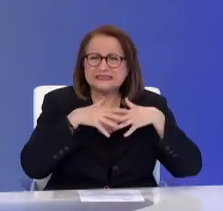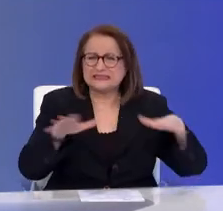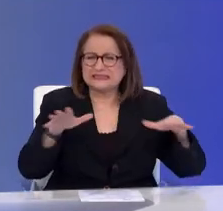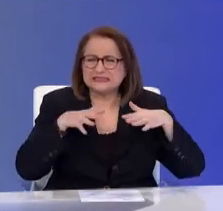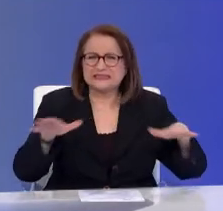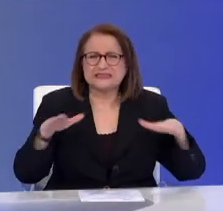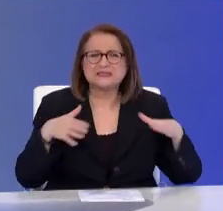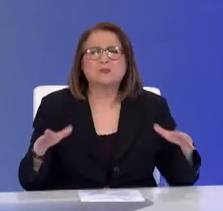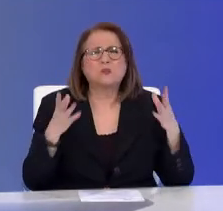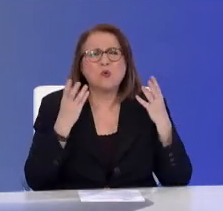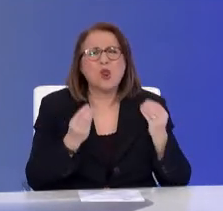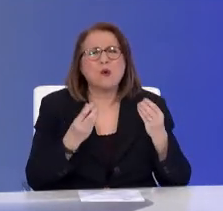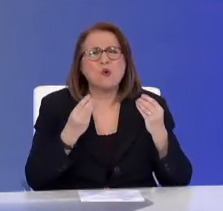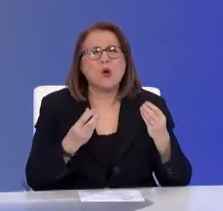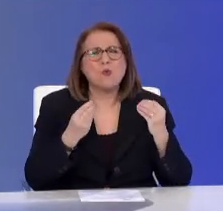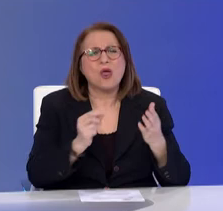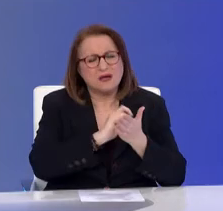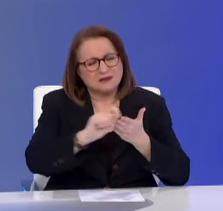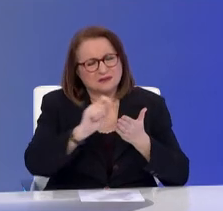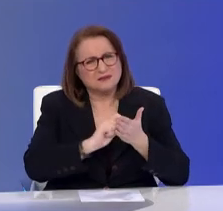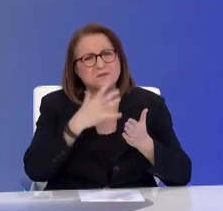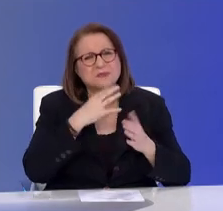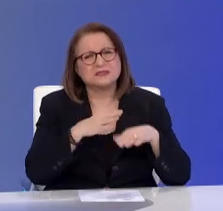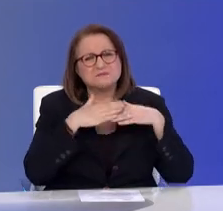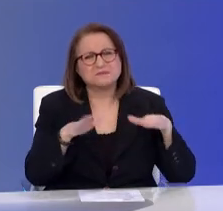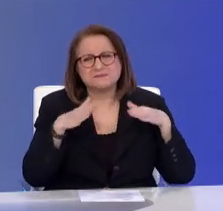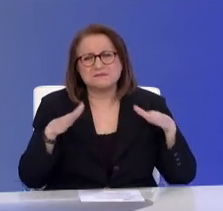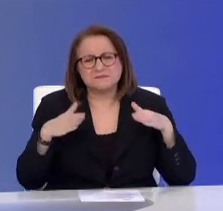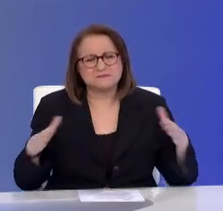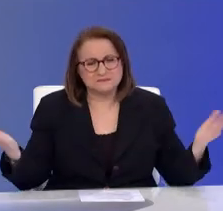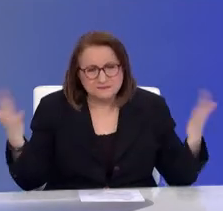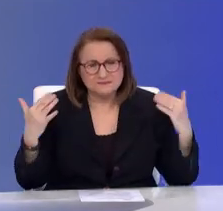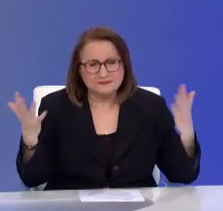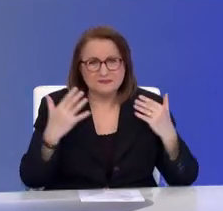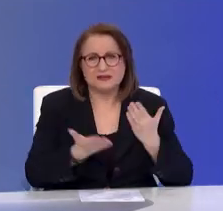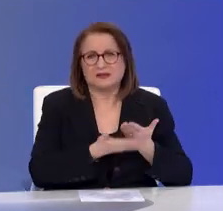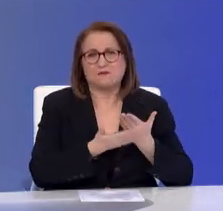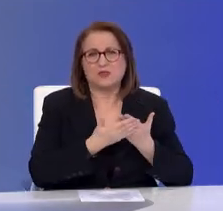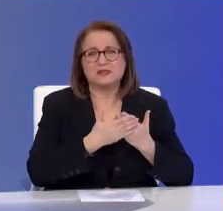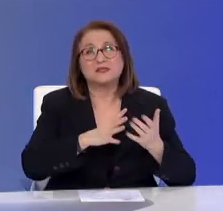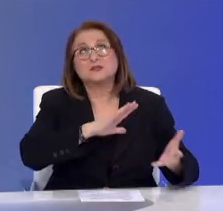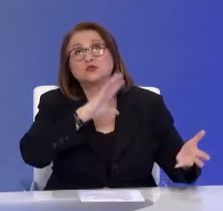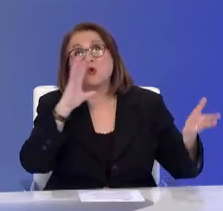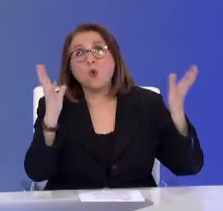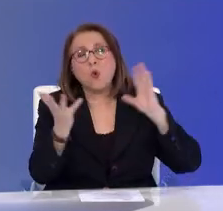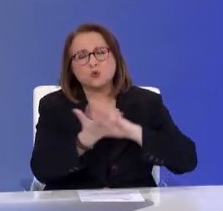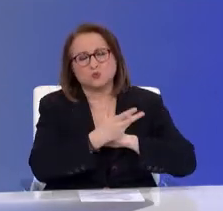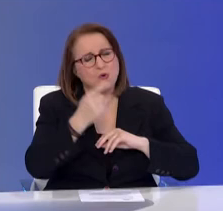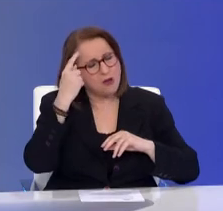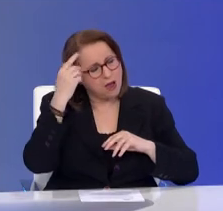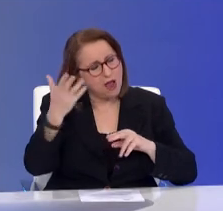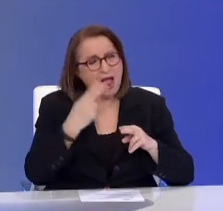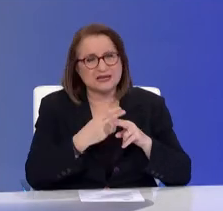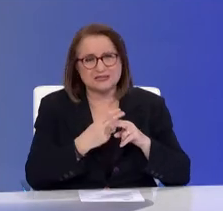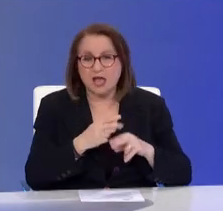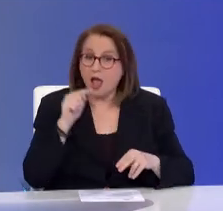παγκόσμιες αξίες. Μέσα από αυτές τις διαδικασίες που πυροδοτήθηκαν από τον Λόρδο Βίρονα, ο δυτικός